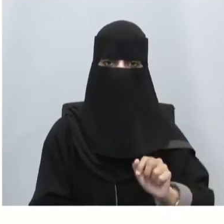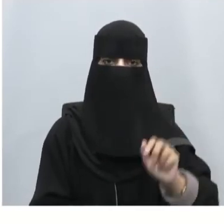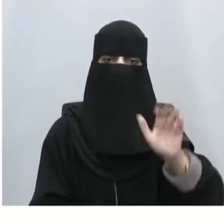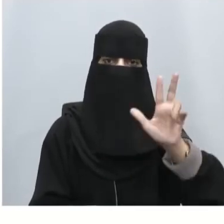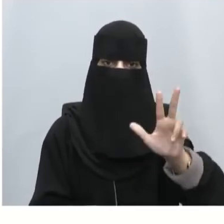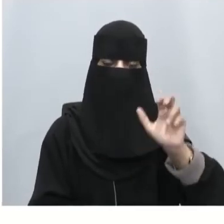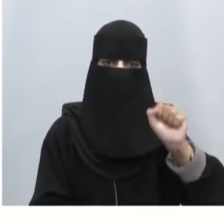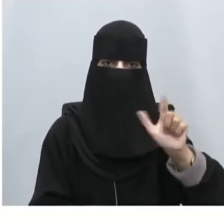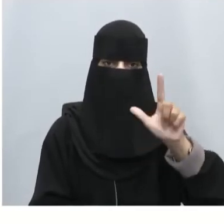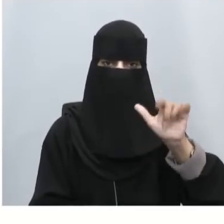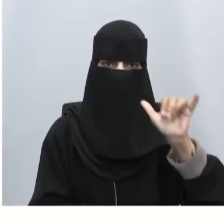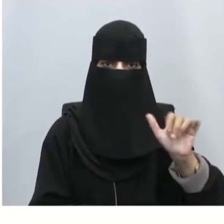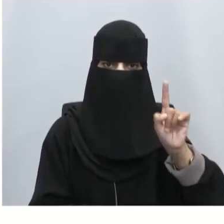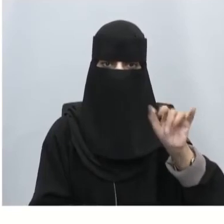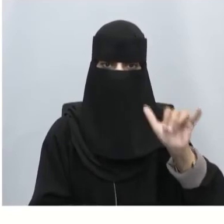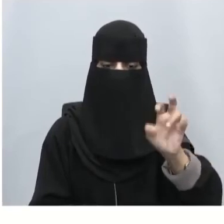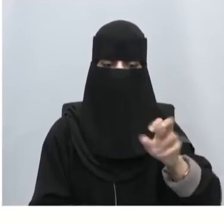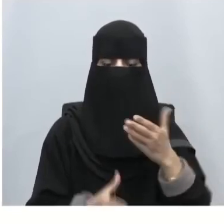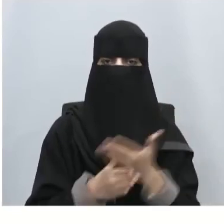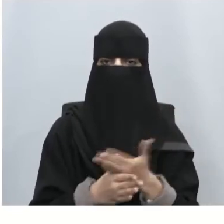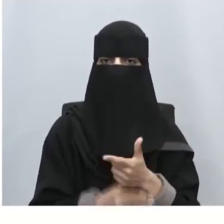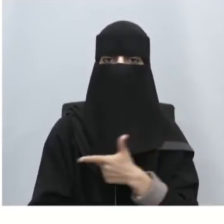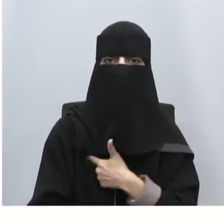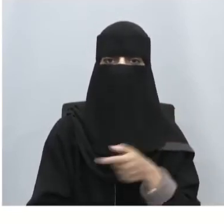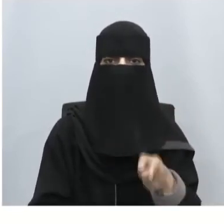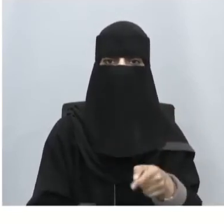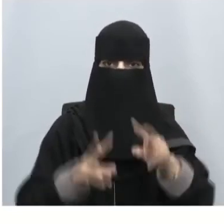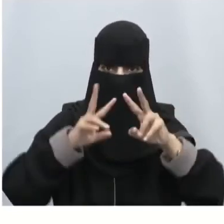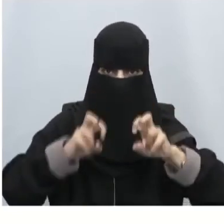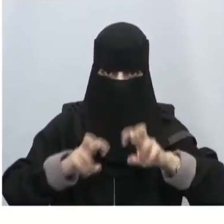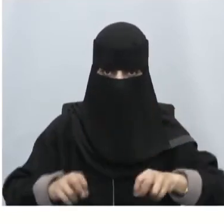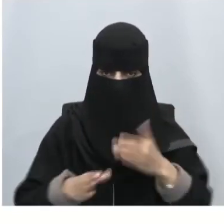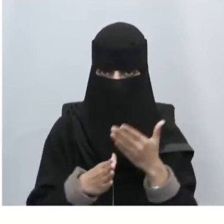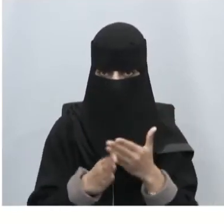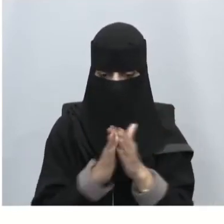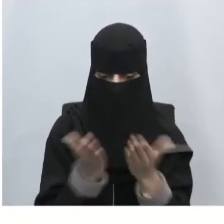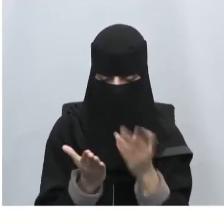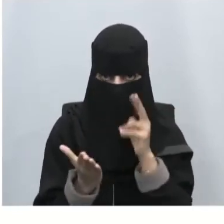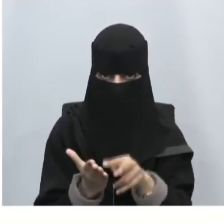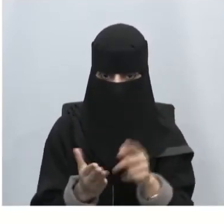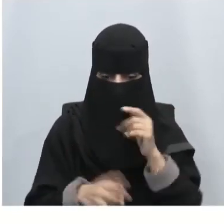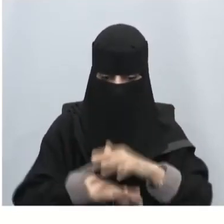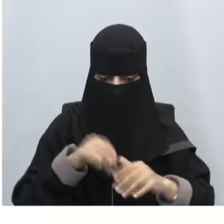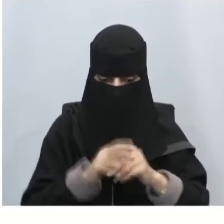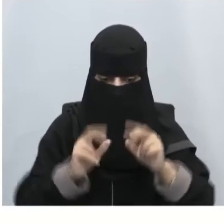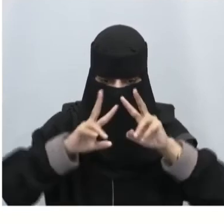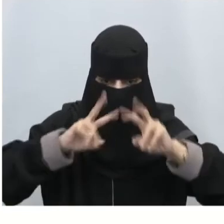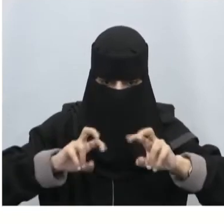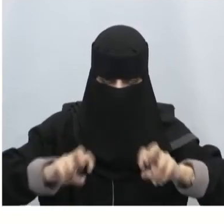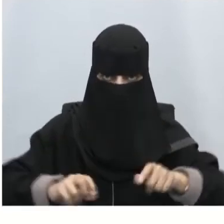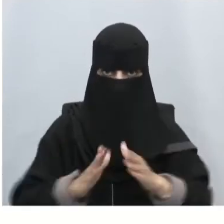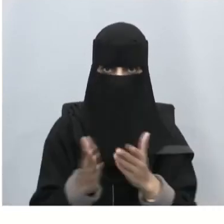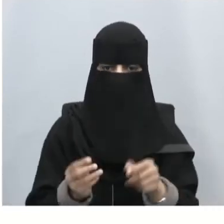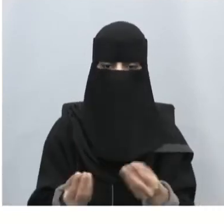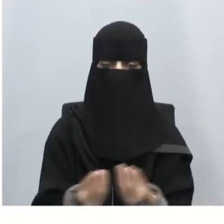تسميتها بالصليبيه تحديدا نبحث في الكتاب ونستخدم مهاره البحث لديكم طلابي